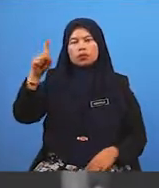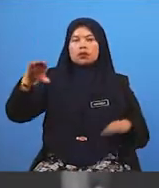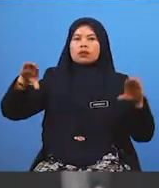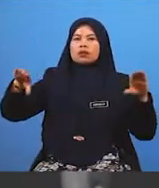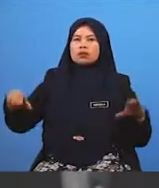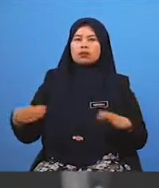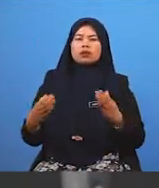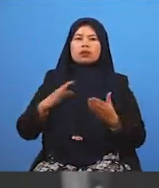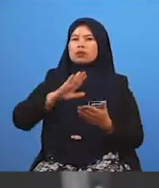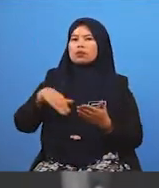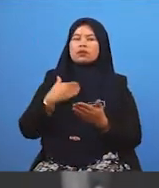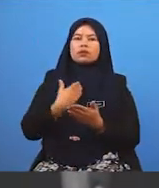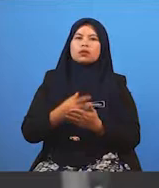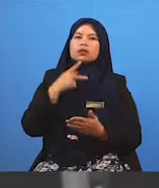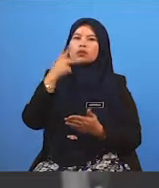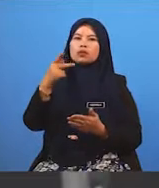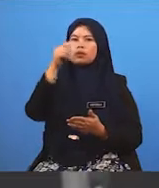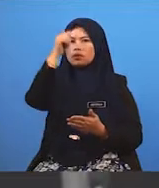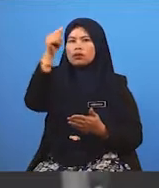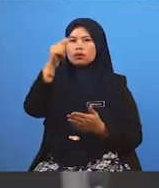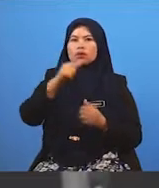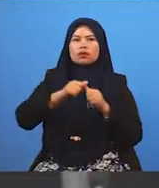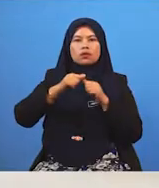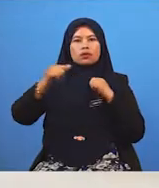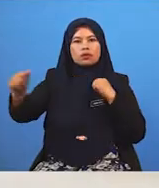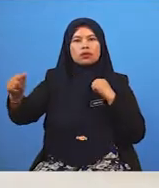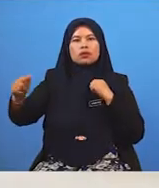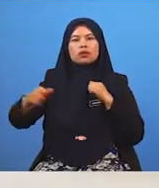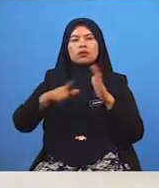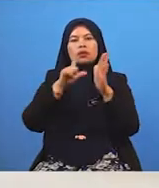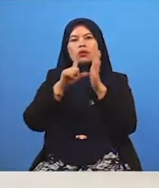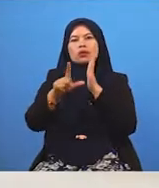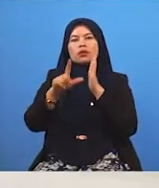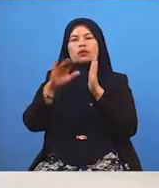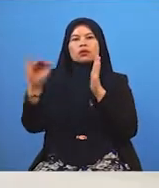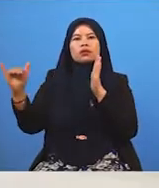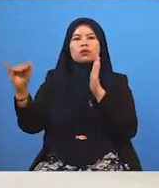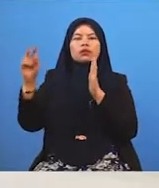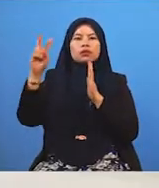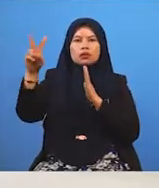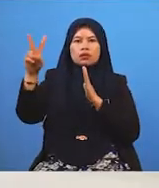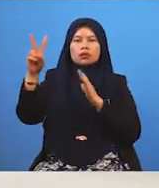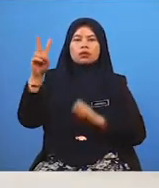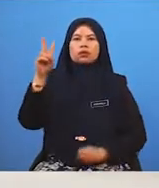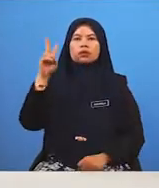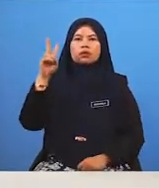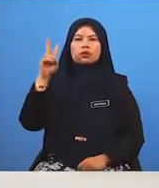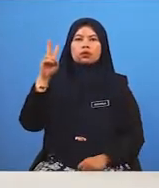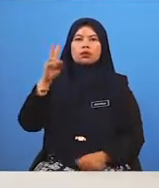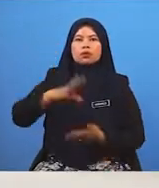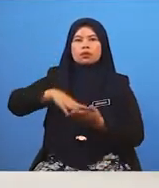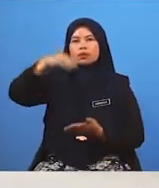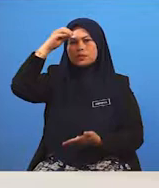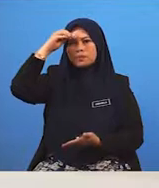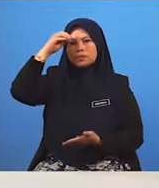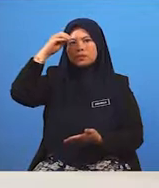tinggi ilmu pengetahuan seorang itu, semakin tinggi keimanannya dan ketakwaan kepada Allah Subhanahu Wa Taala.